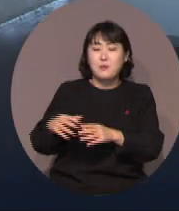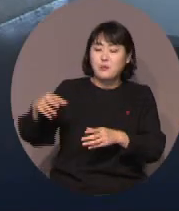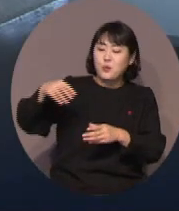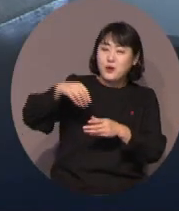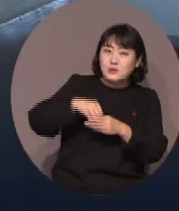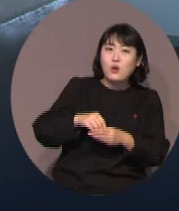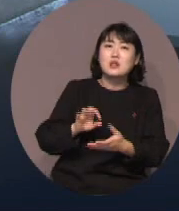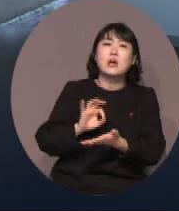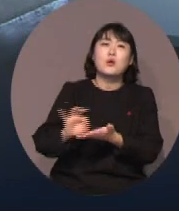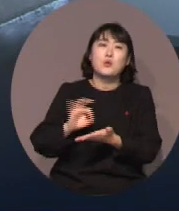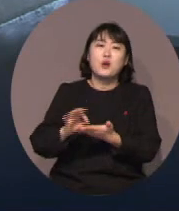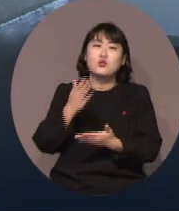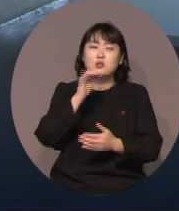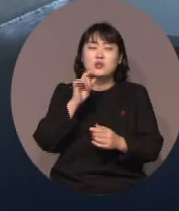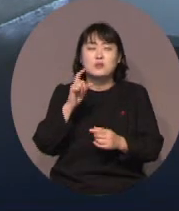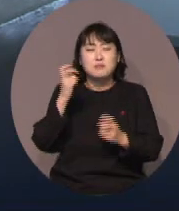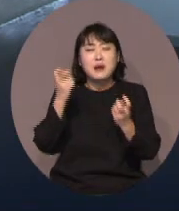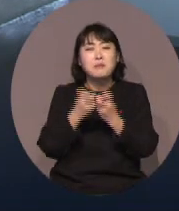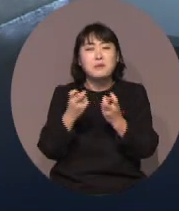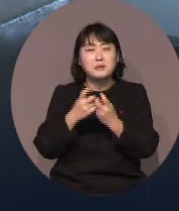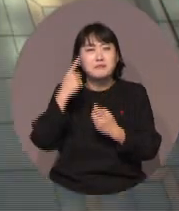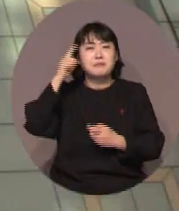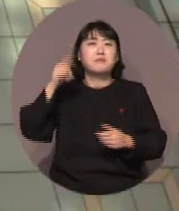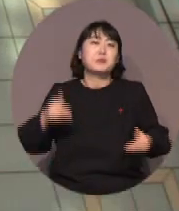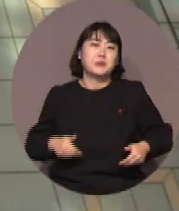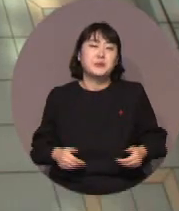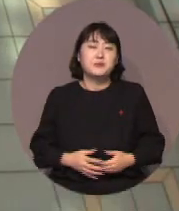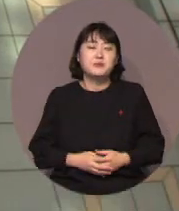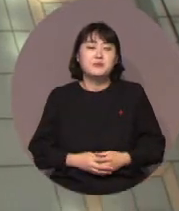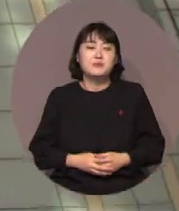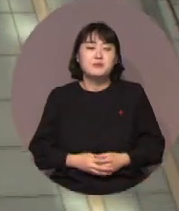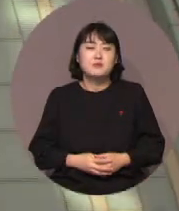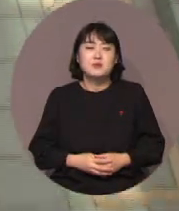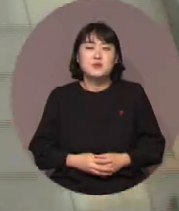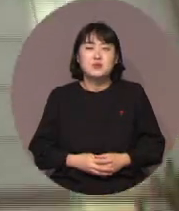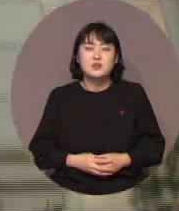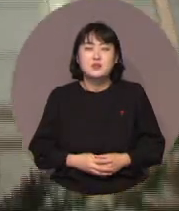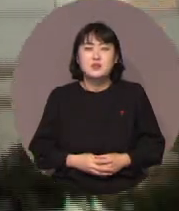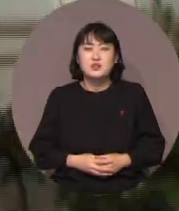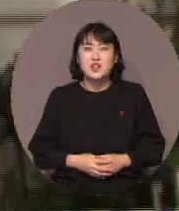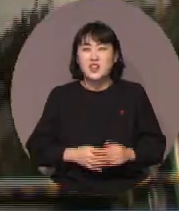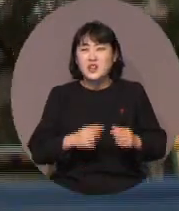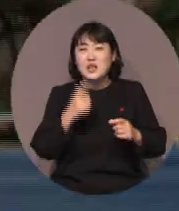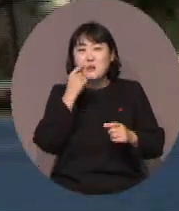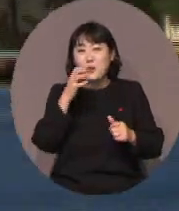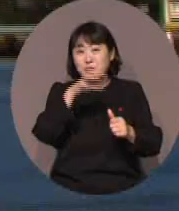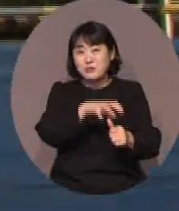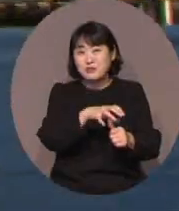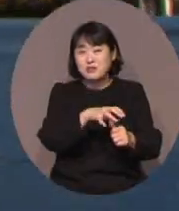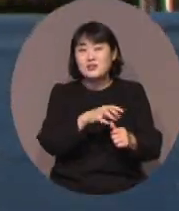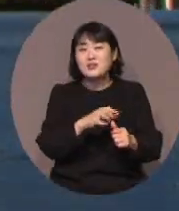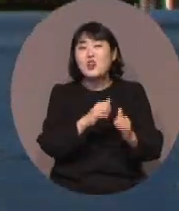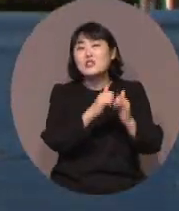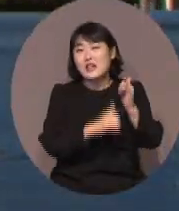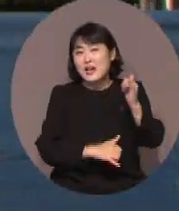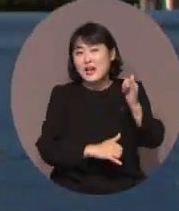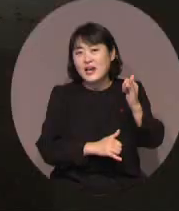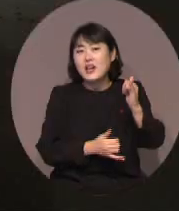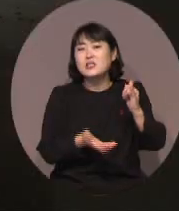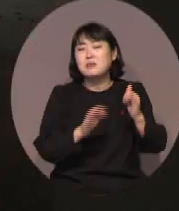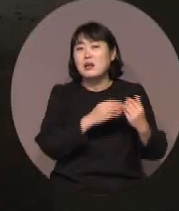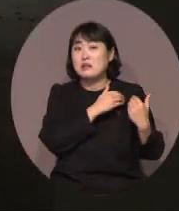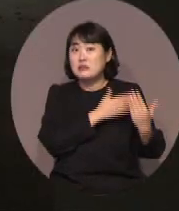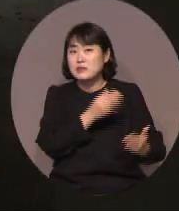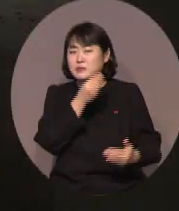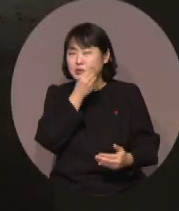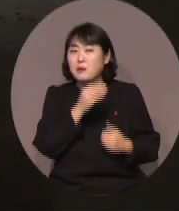남겨져서 활용이 돼야 되는 방법들을 찾아야 되거든요. 아픈 역사의 조각이지만 방치하면 도시 흉물로 전락할 수밖에